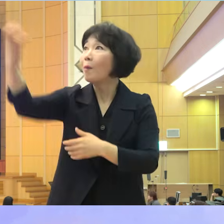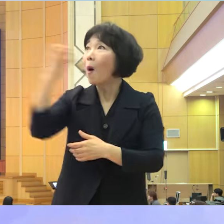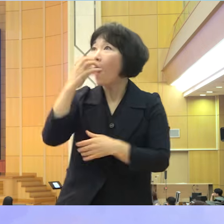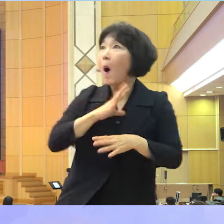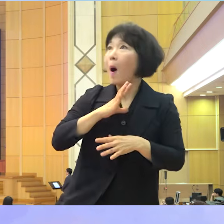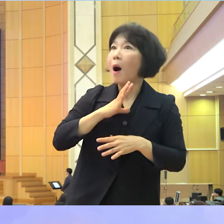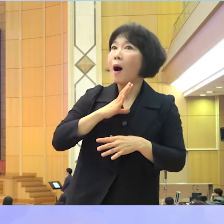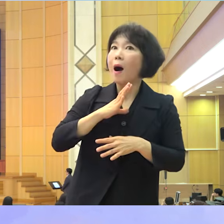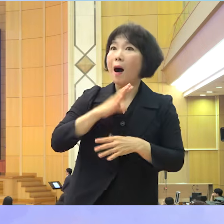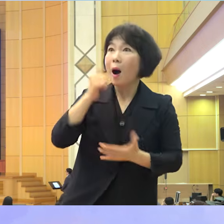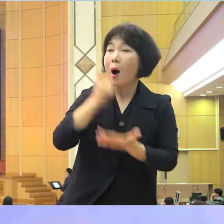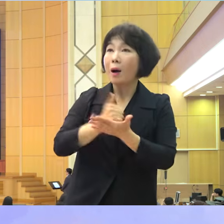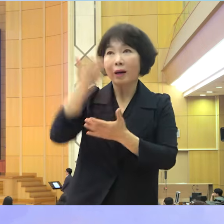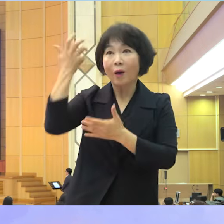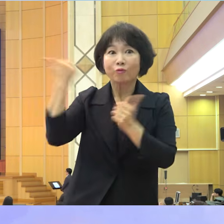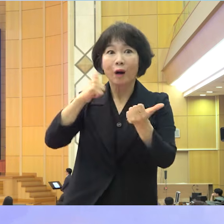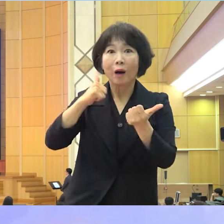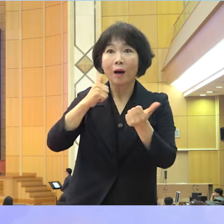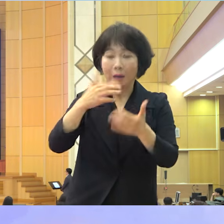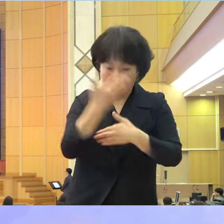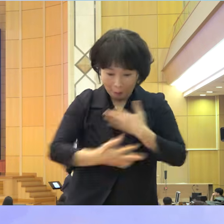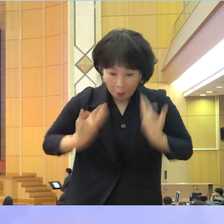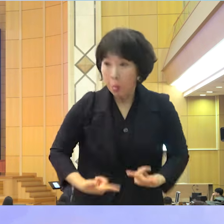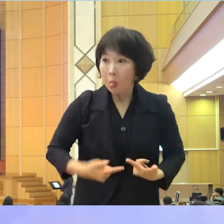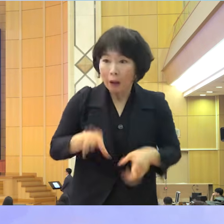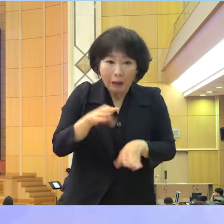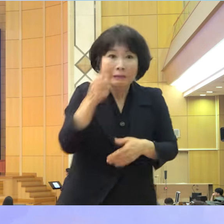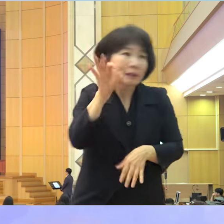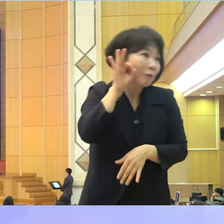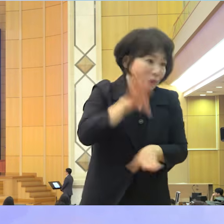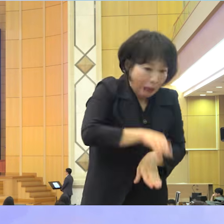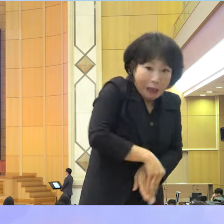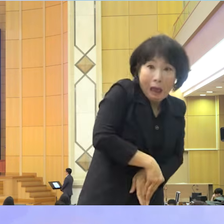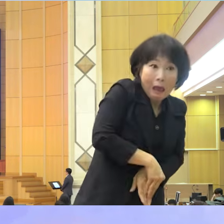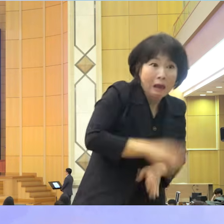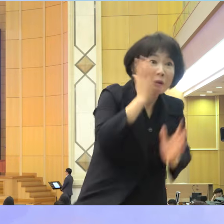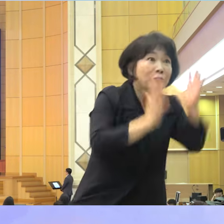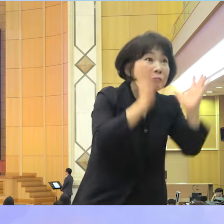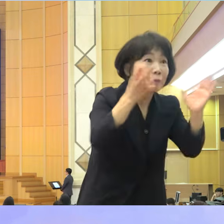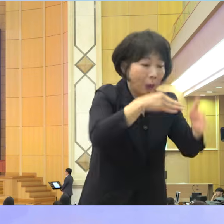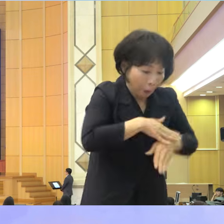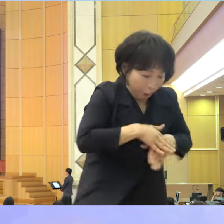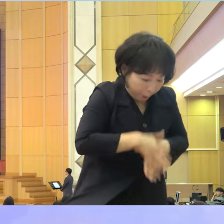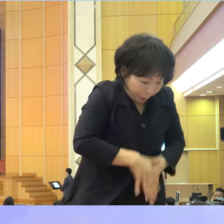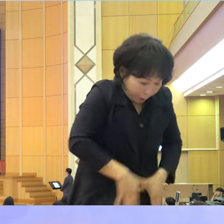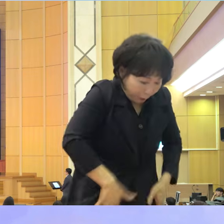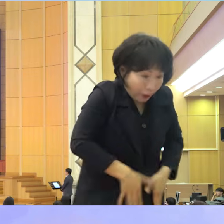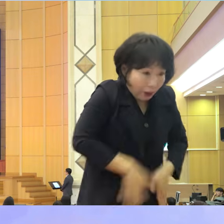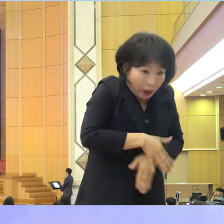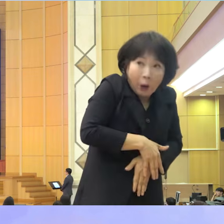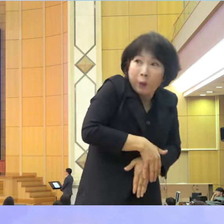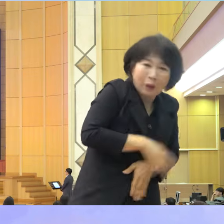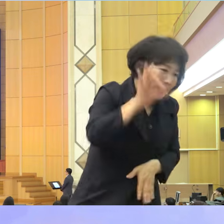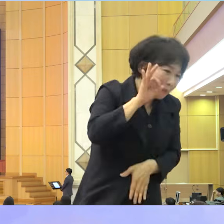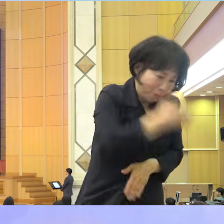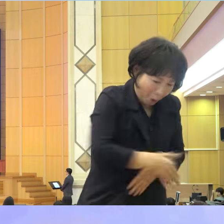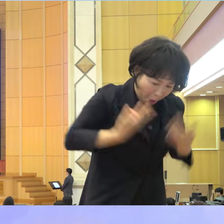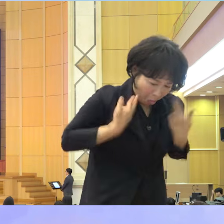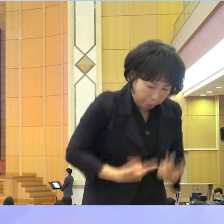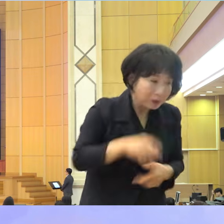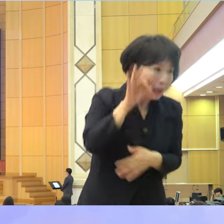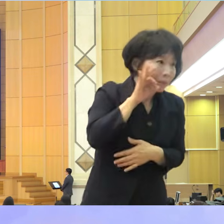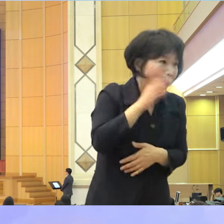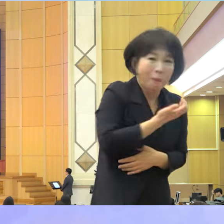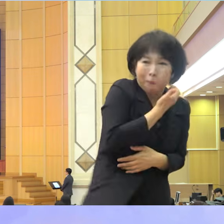이파리를 엮어서 가렸던 것이에요. 근데 그건 시간이 가면 말라가지고 다 부서지니까 또